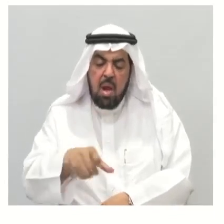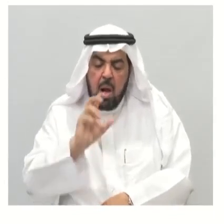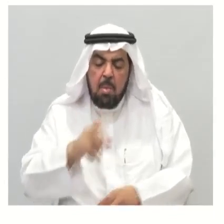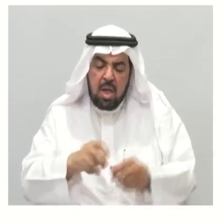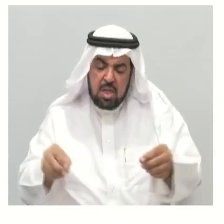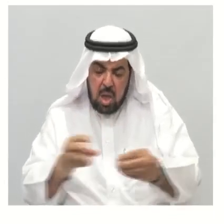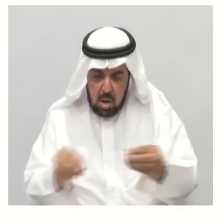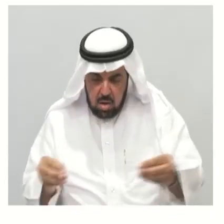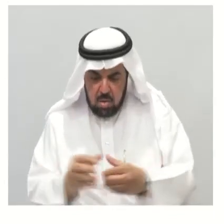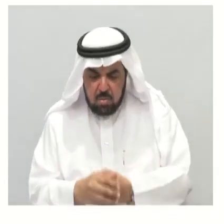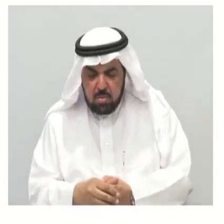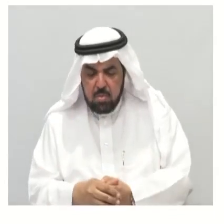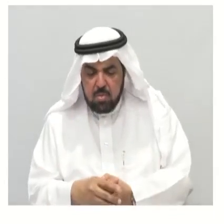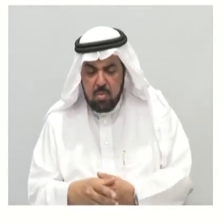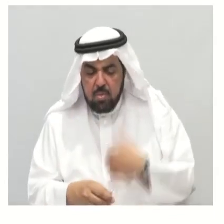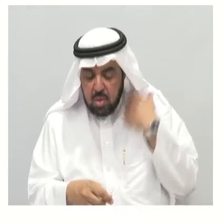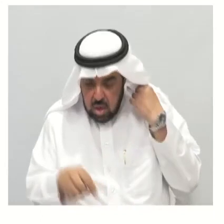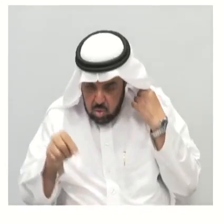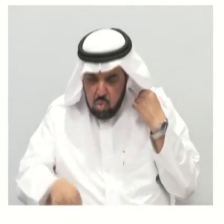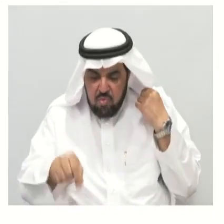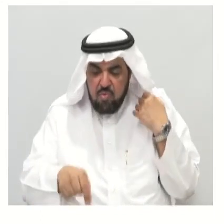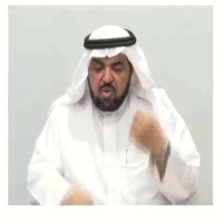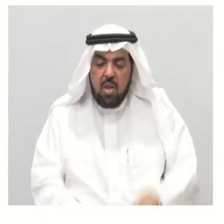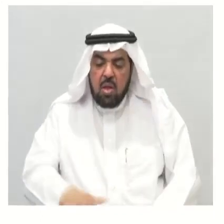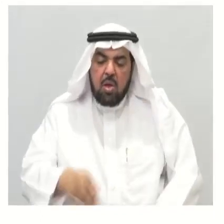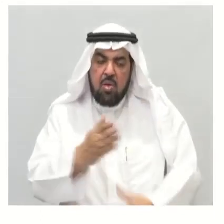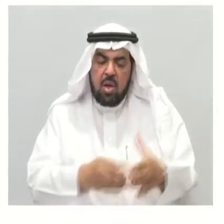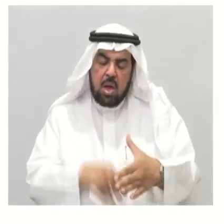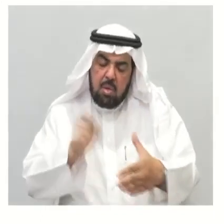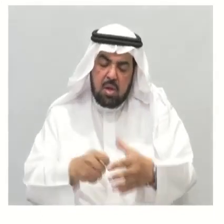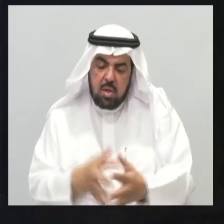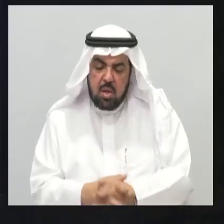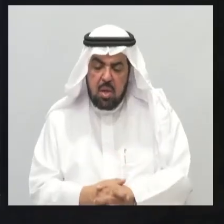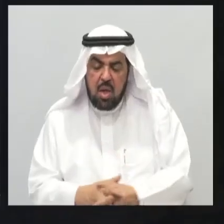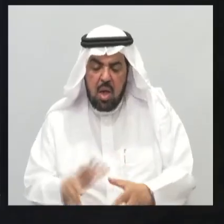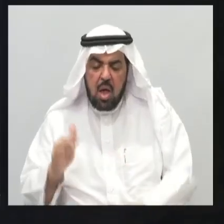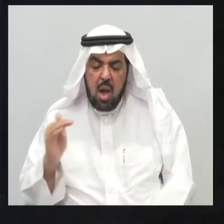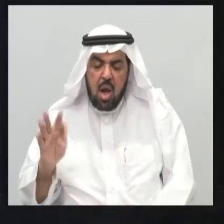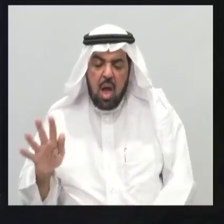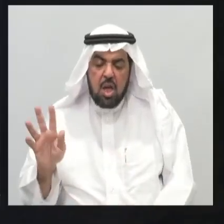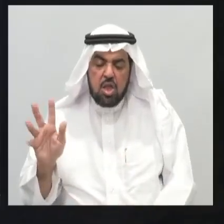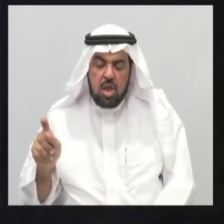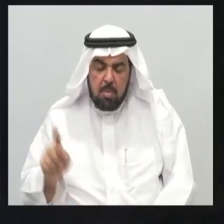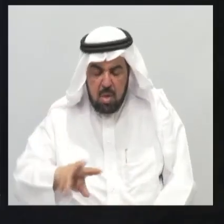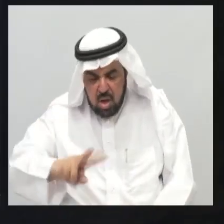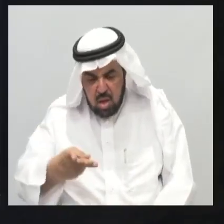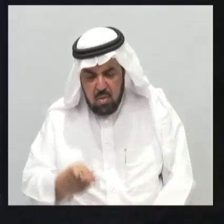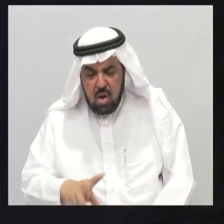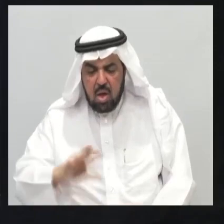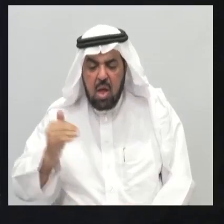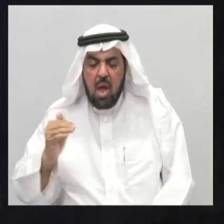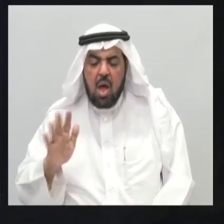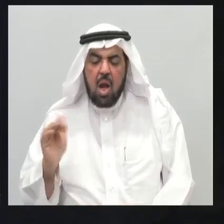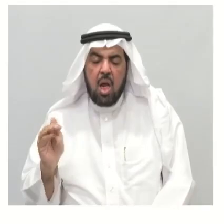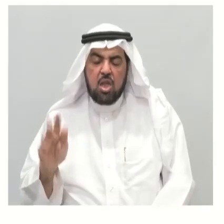الحالة. لننظر هنا، يحدث تغير في تركيب المادة، الخشب قبل الاحتراق يختلف عن الخشب